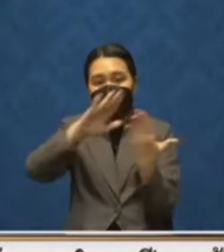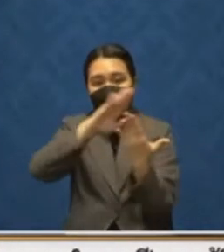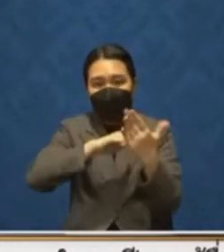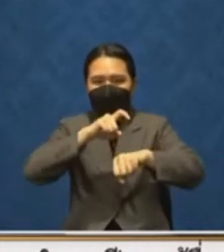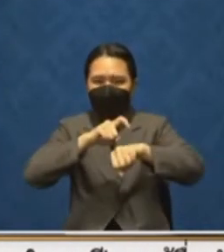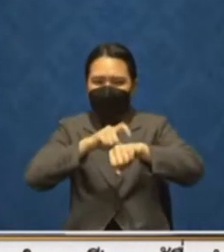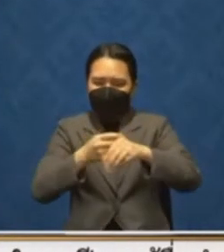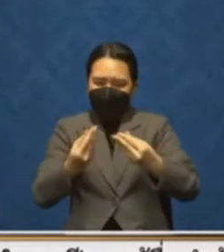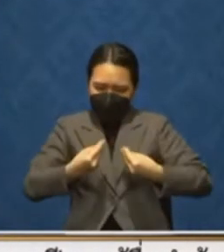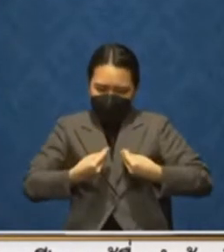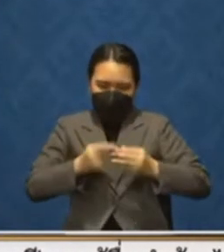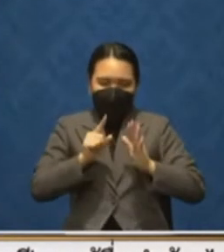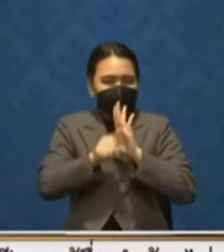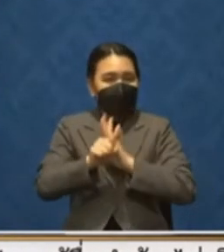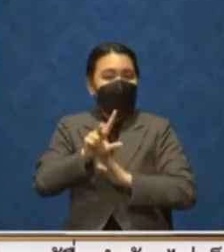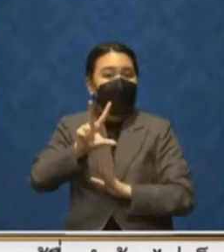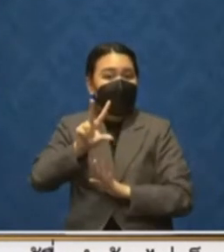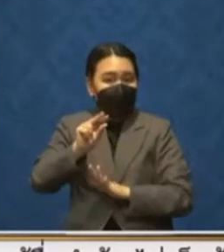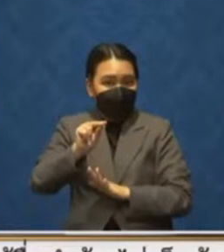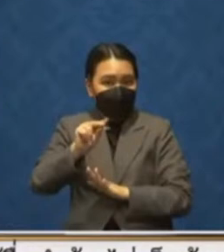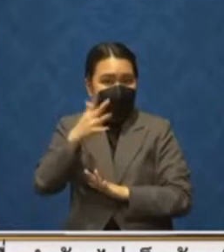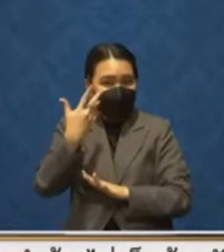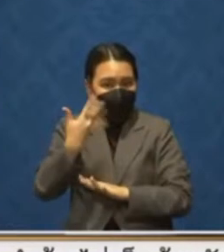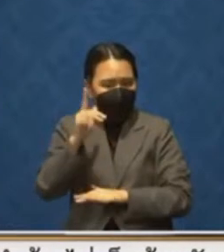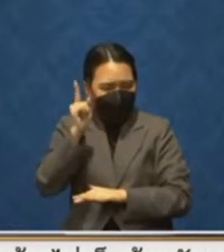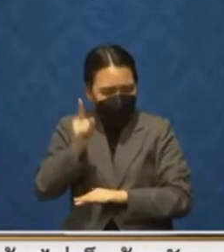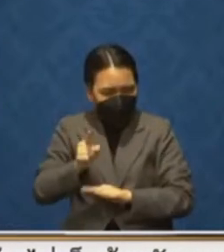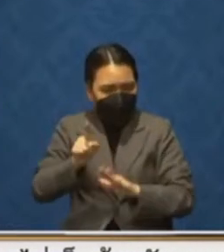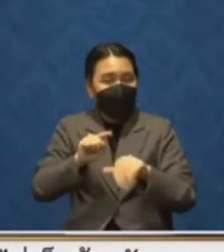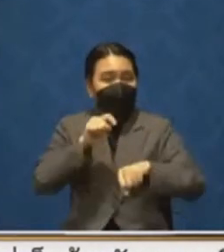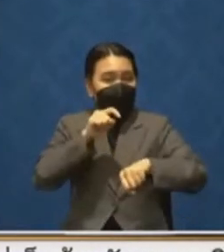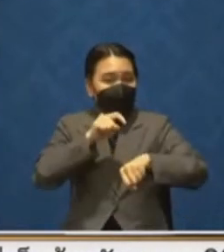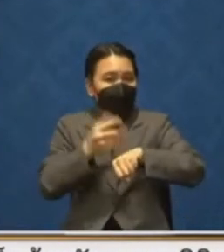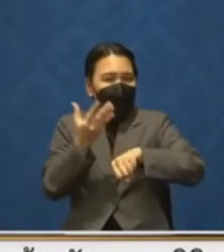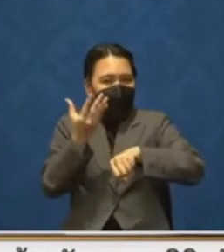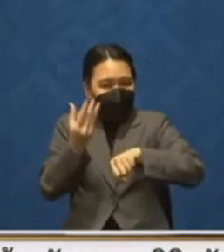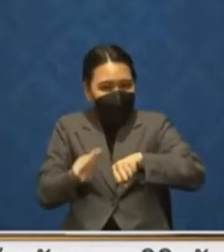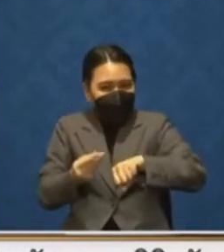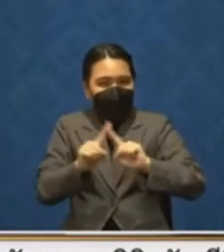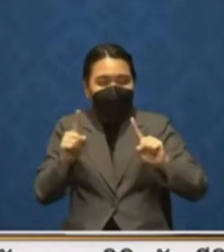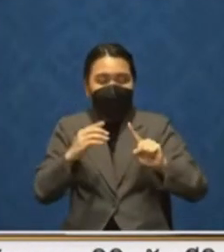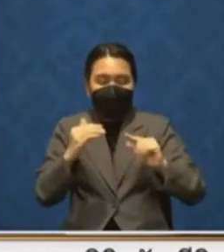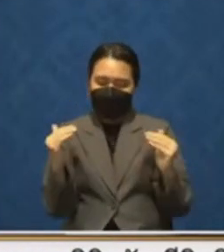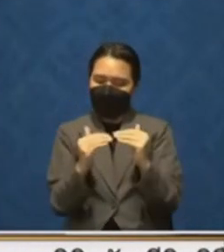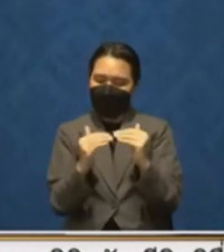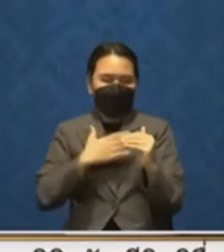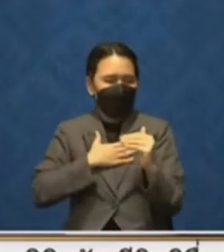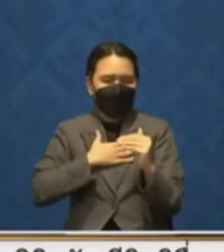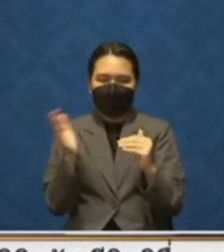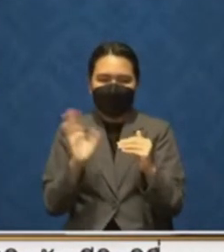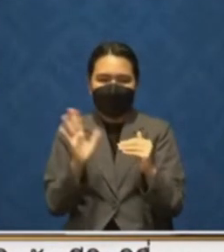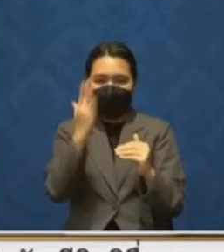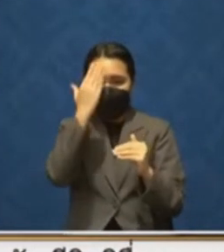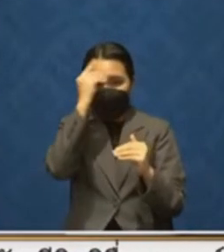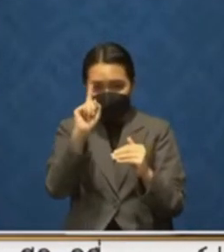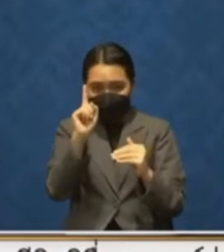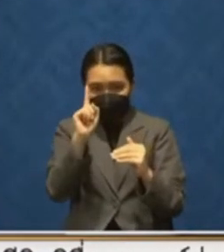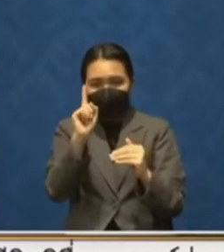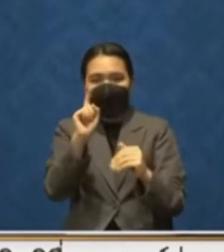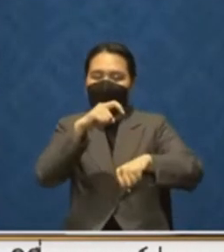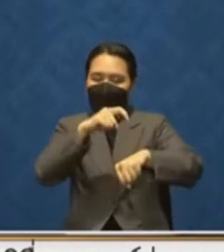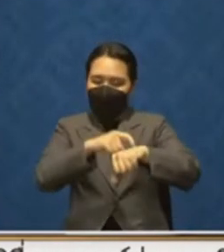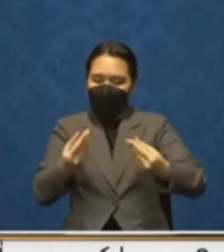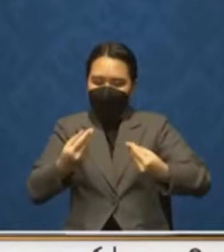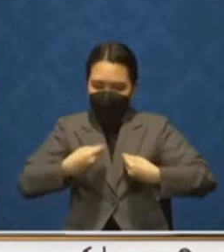30นาทีและจริงๆก็ยังมีเวลาเหลือแต่ว่าผมอาจจะไม่ใช้สิทธิ์นั้นเพราะจะพยายามเคารพไปลาที่ได้รับ